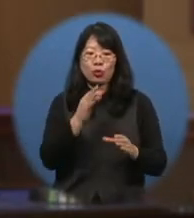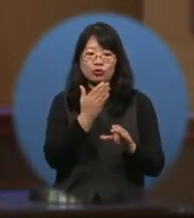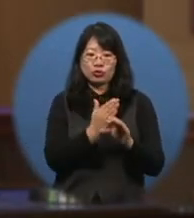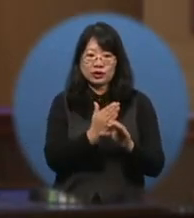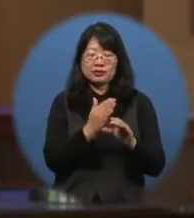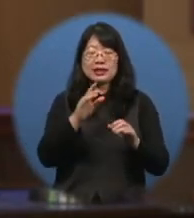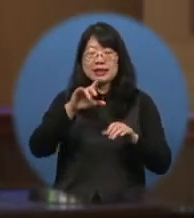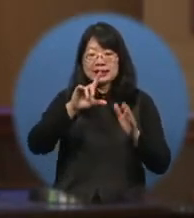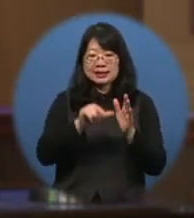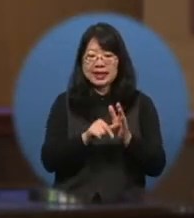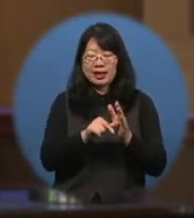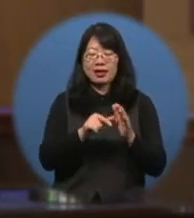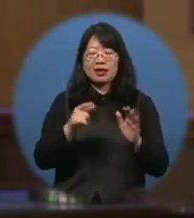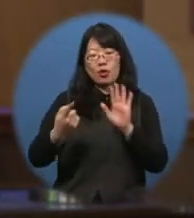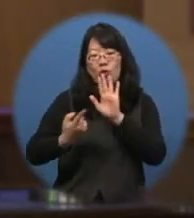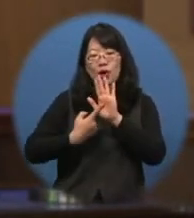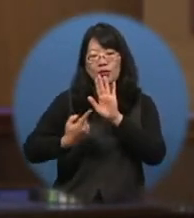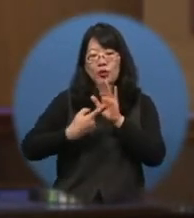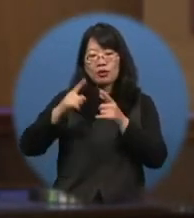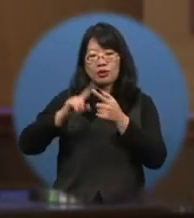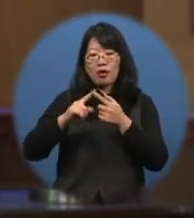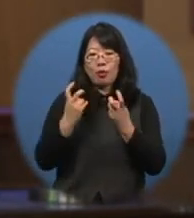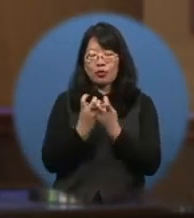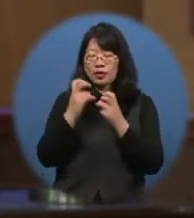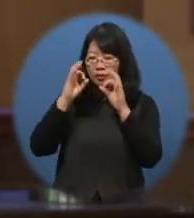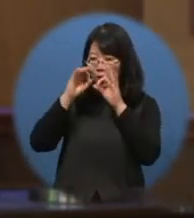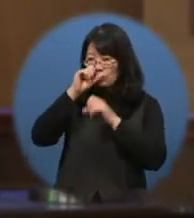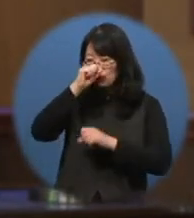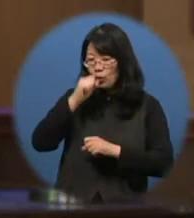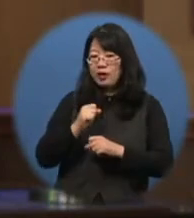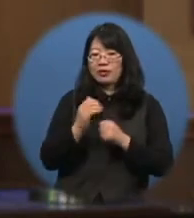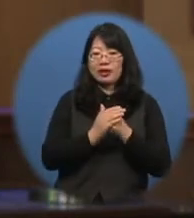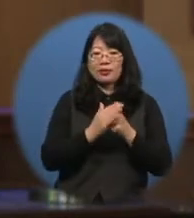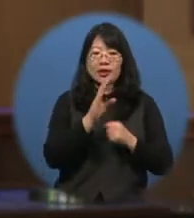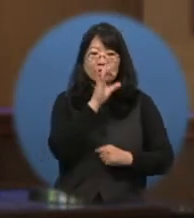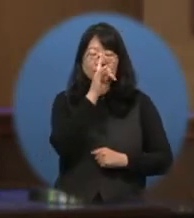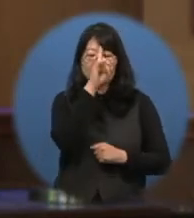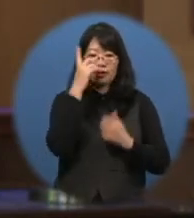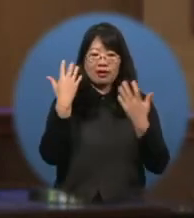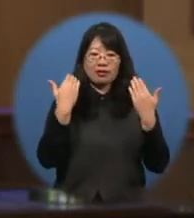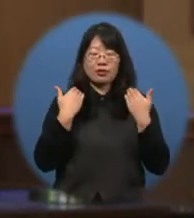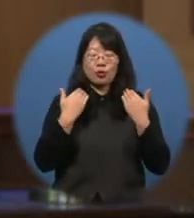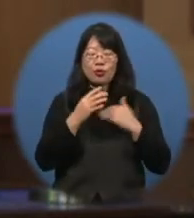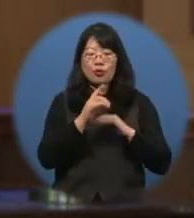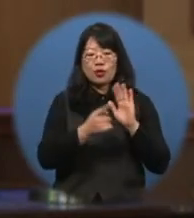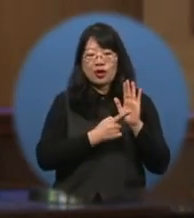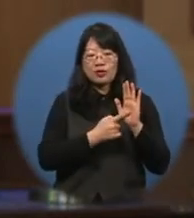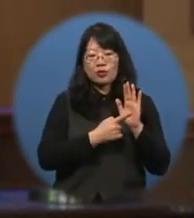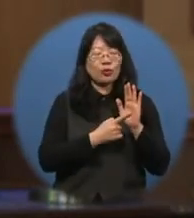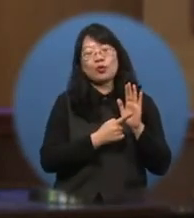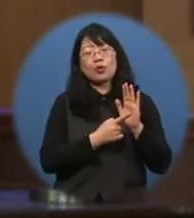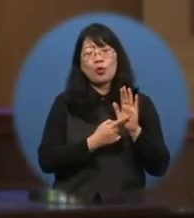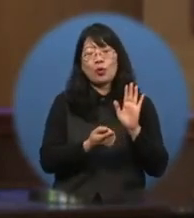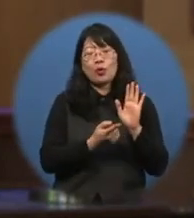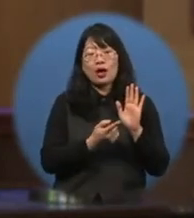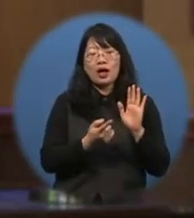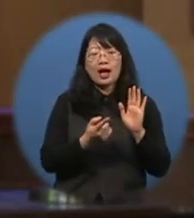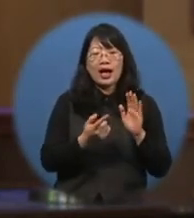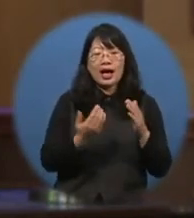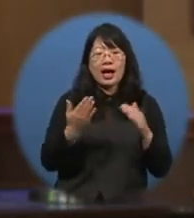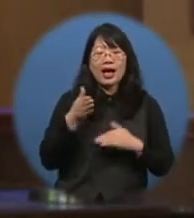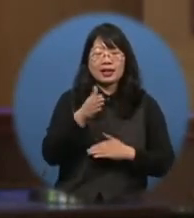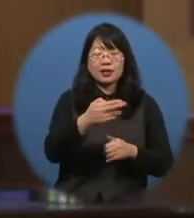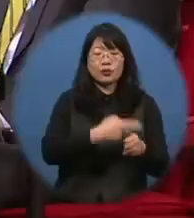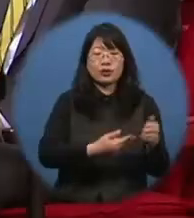바라봐야 할까요? 그래서 오늘 중앙대학교 광고홍보학과 이명천 교수를 모시고 광고에 대한 이야기를 좀 나눠보도록